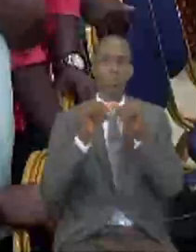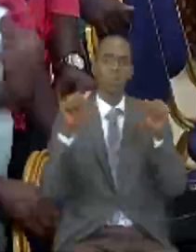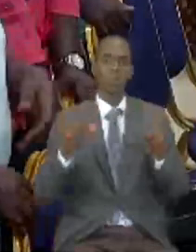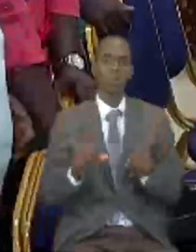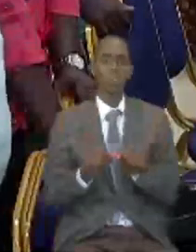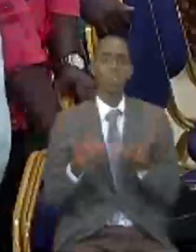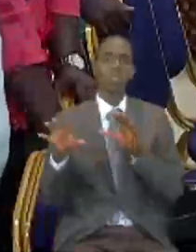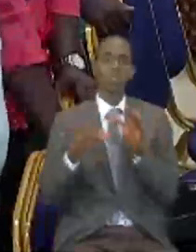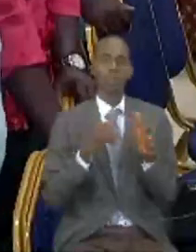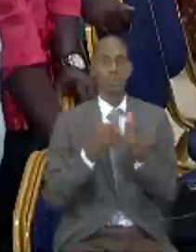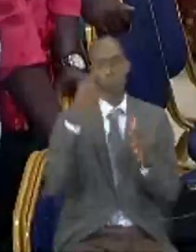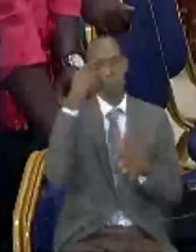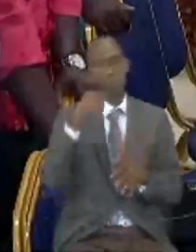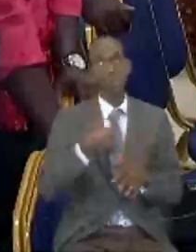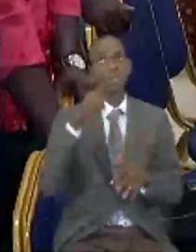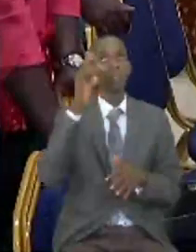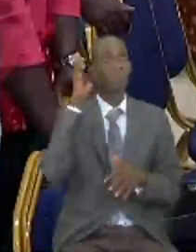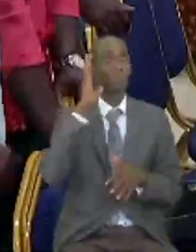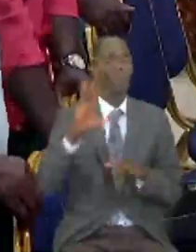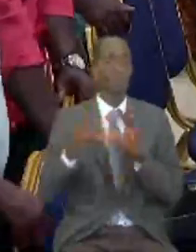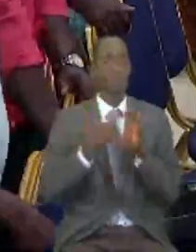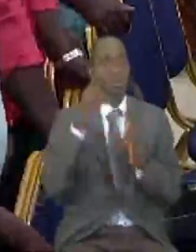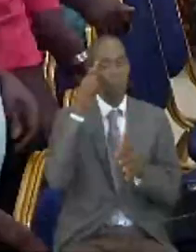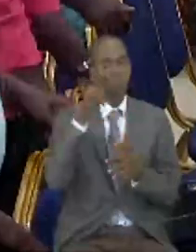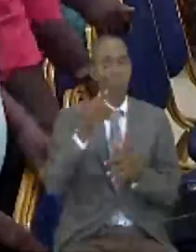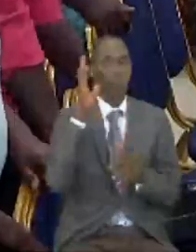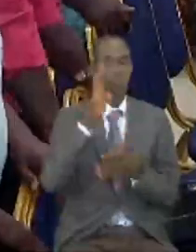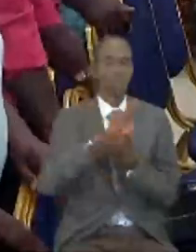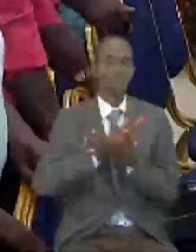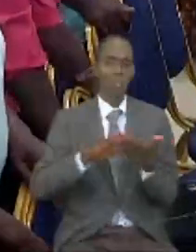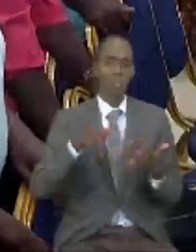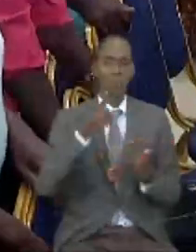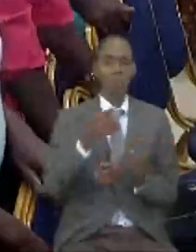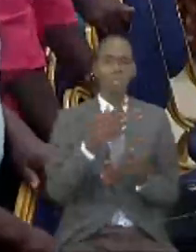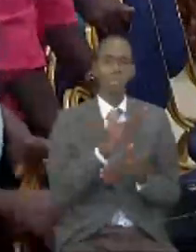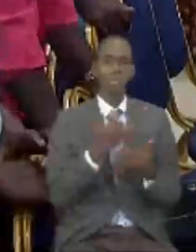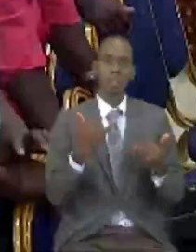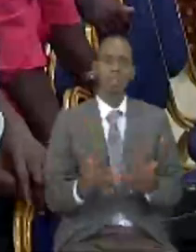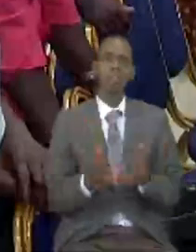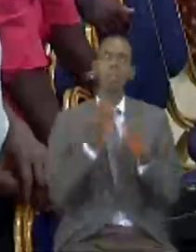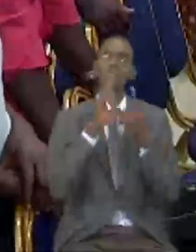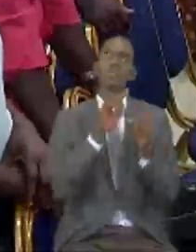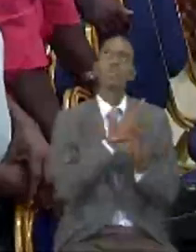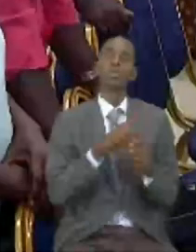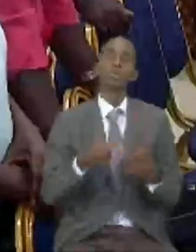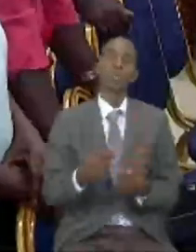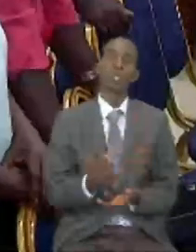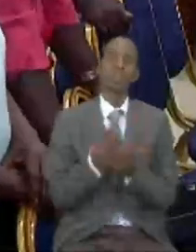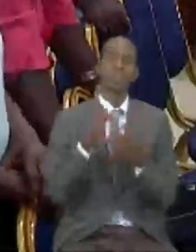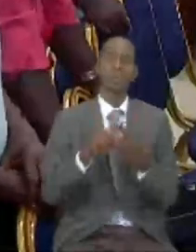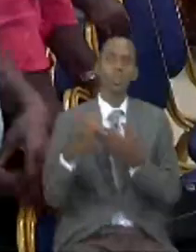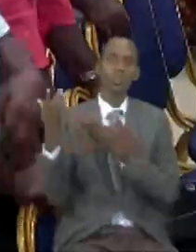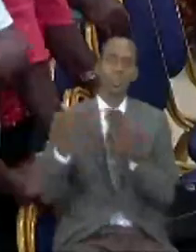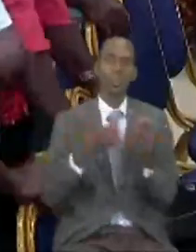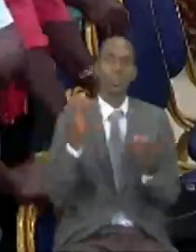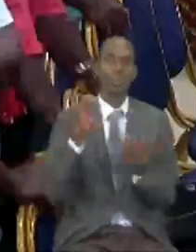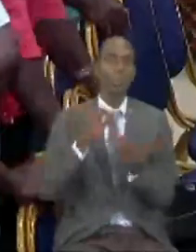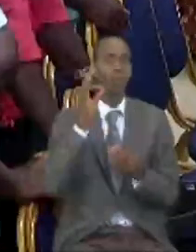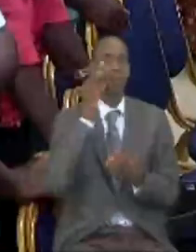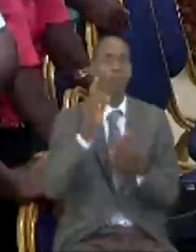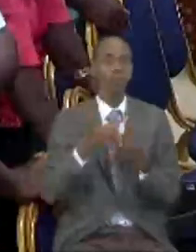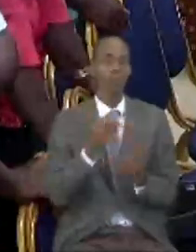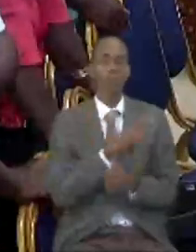et je ne porte pas de fruits. Seigneur, aujourd'hui, purifie-moi. Il va te purifier, il va te préparer pour porter beaucoup de fruits.